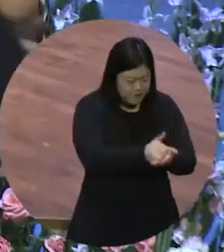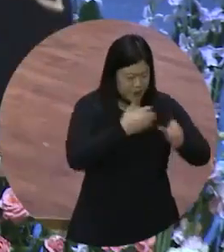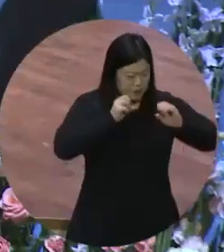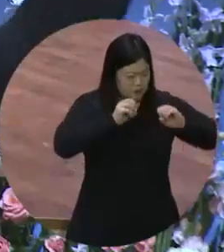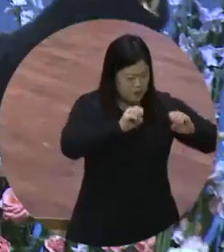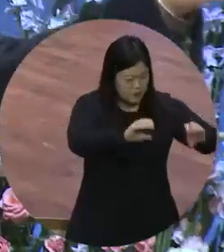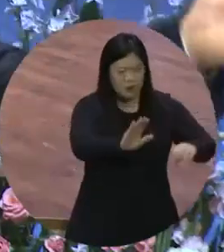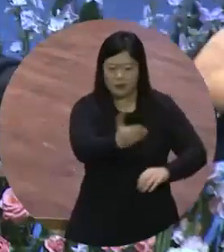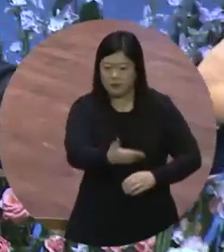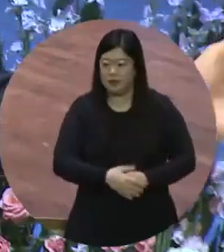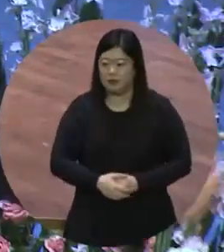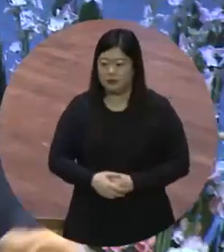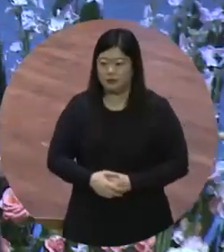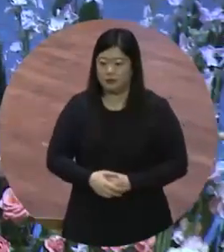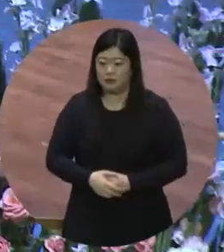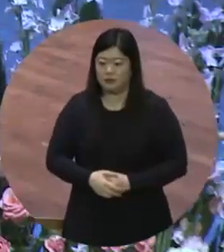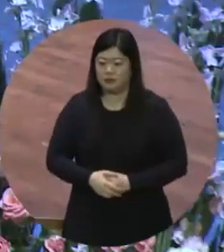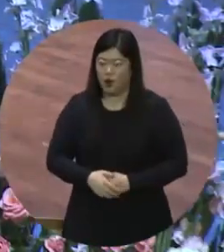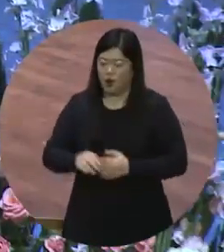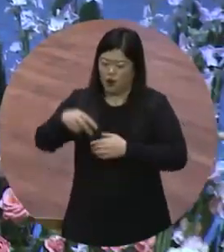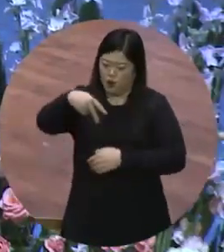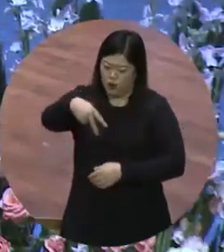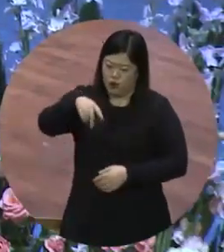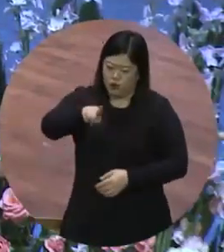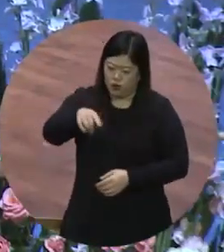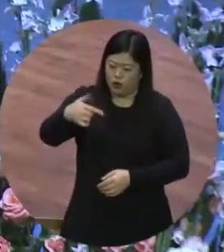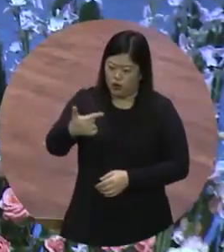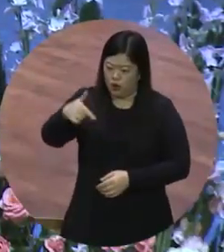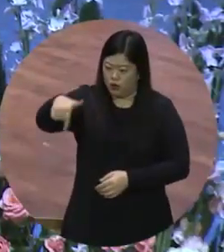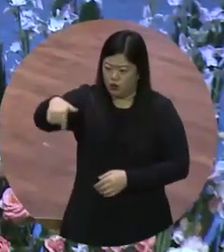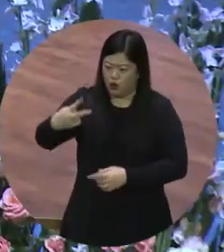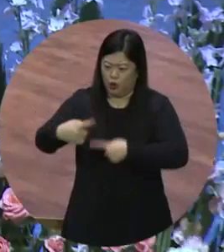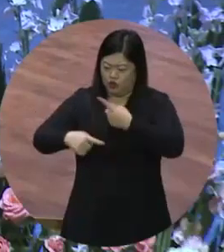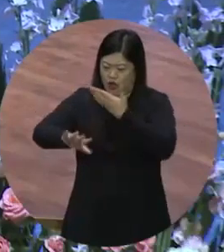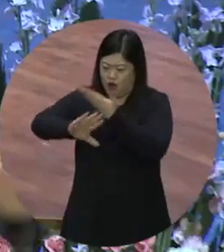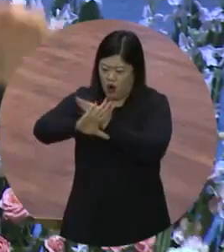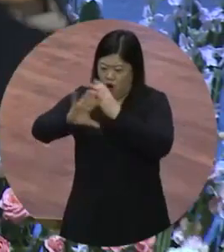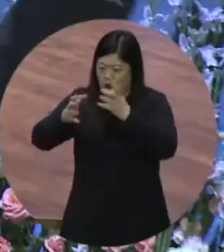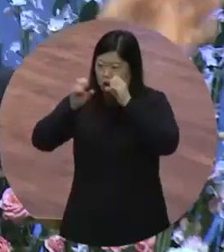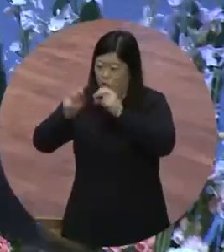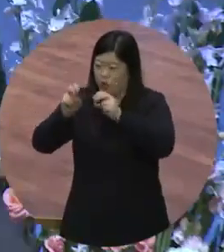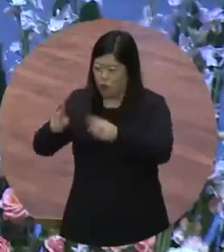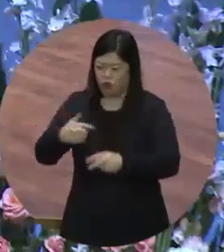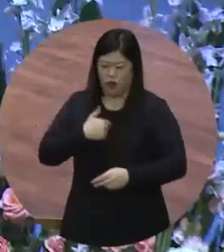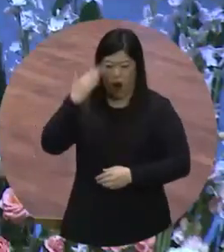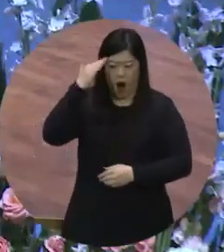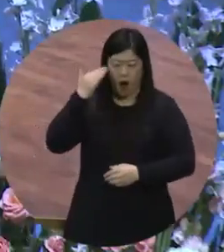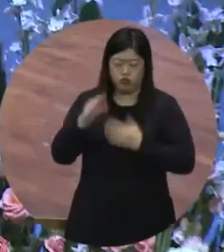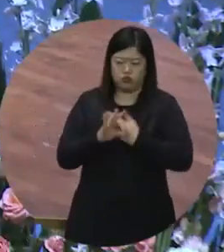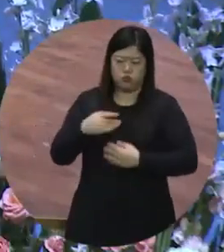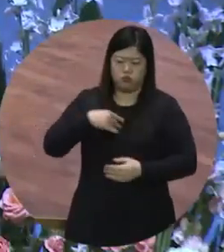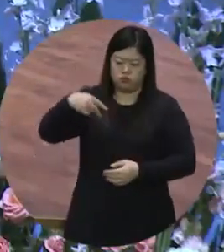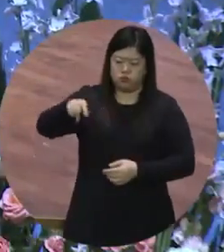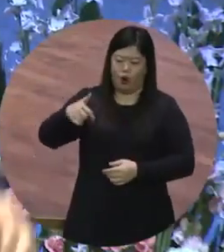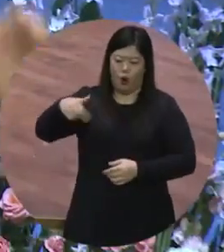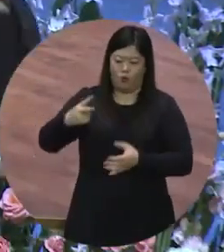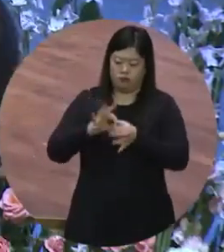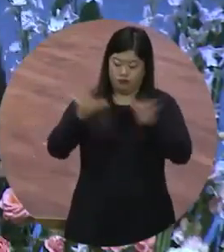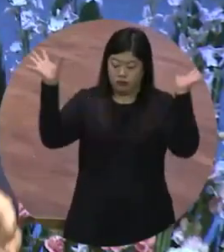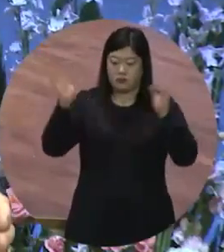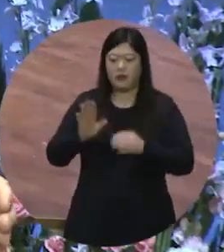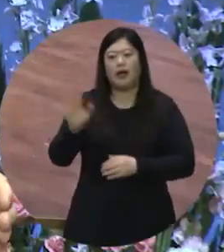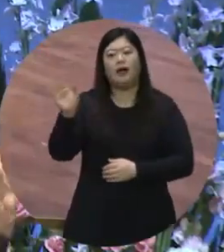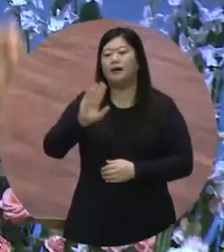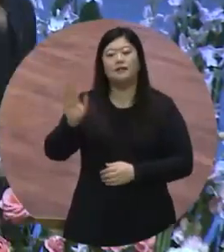해외 가는 선교사님은 선교사 아니고 여러분 이 땅의 선교사, 국내 선교사, 국외 선교사. 예수 믿는 사람은 오늘